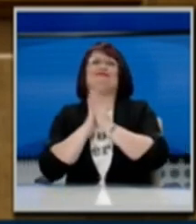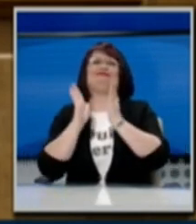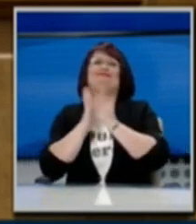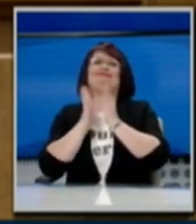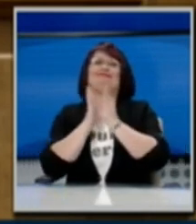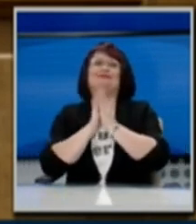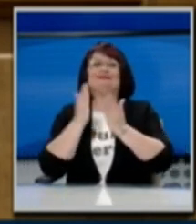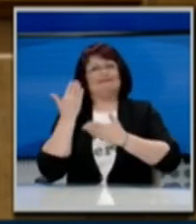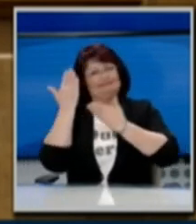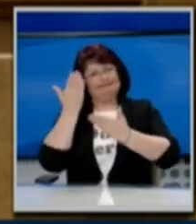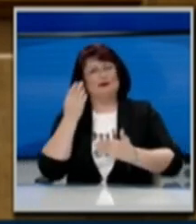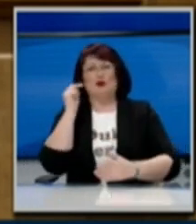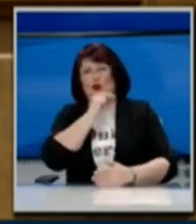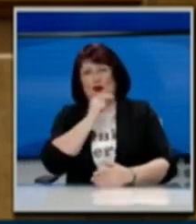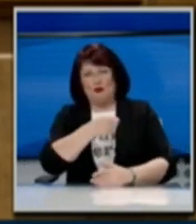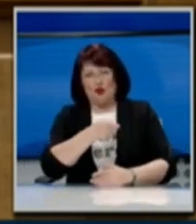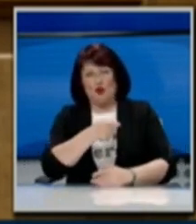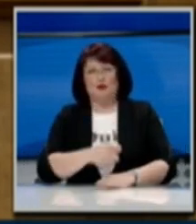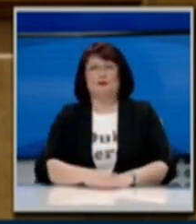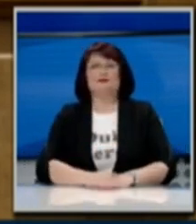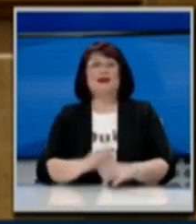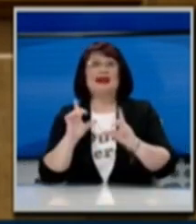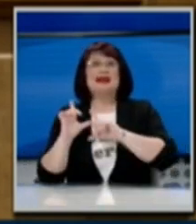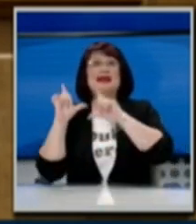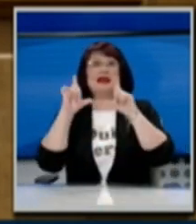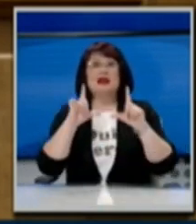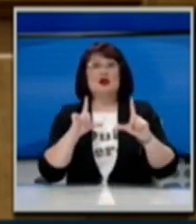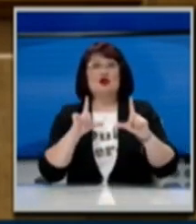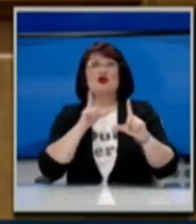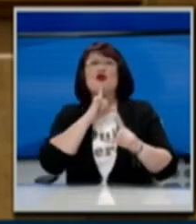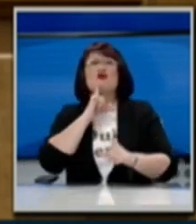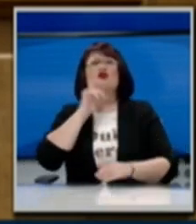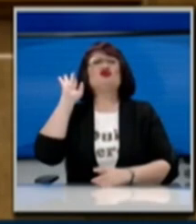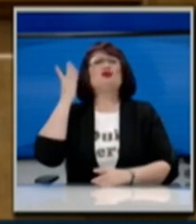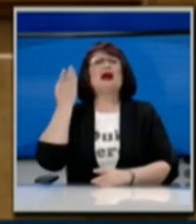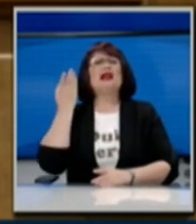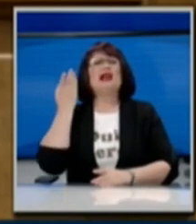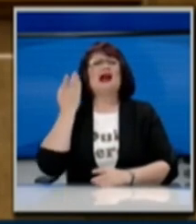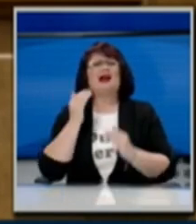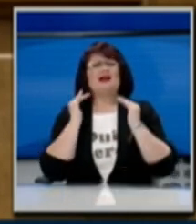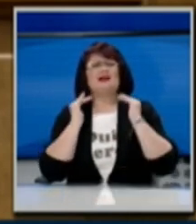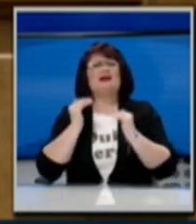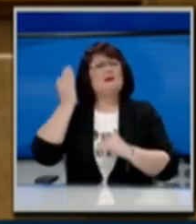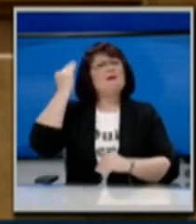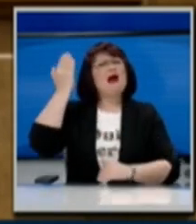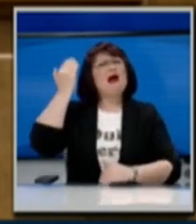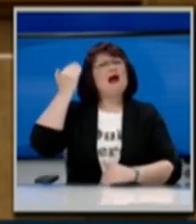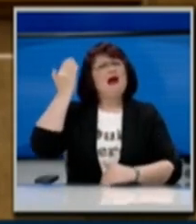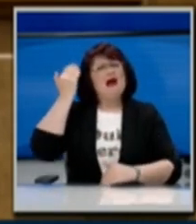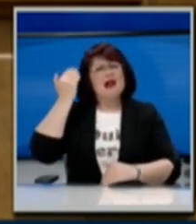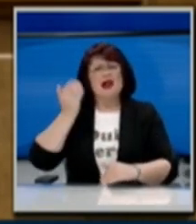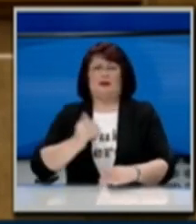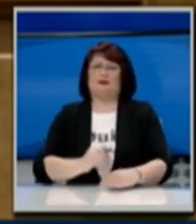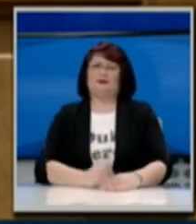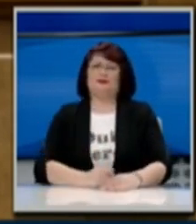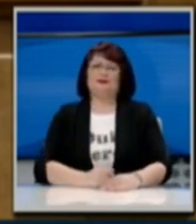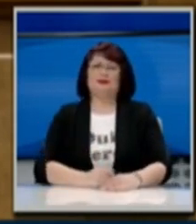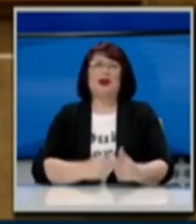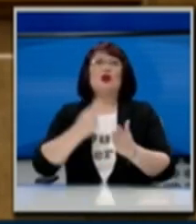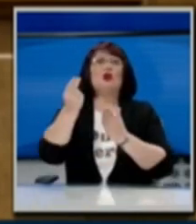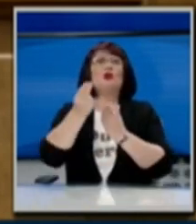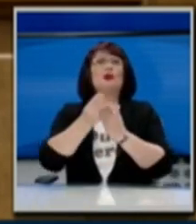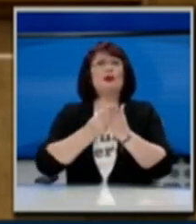τον Πρωθυπουργό. Μια εικόνα από τα παλιά, από τα πολύ παλιά, που την έχουμε δει